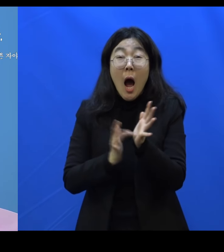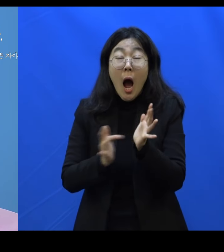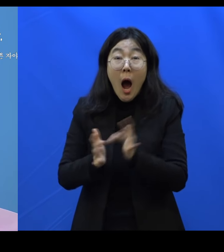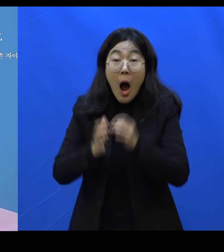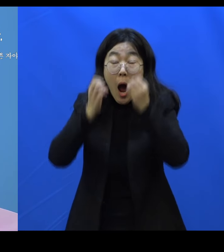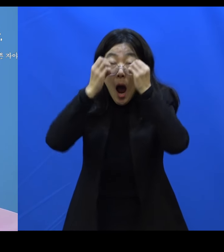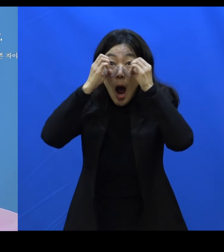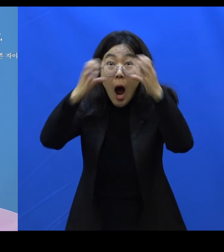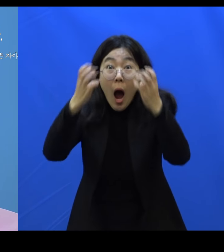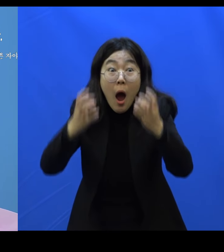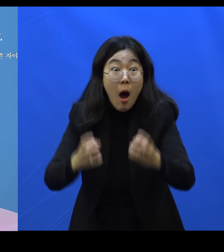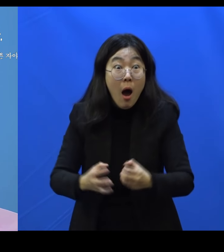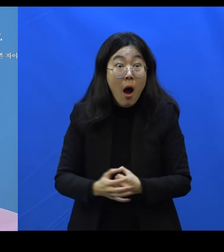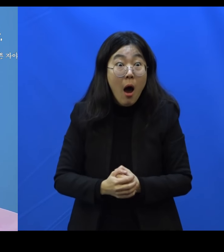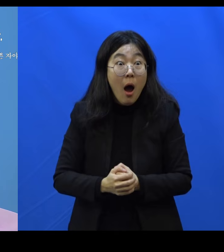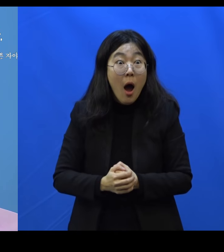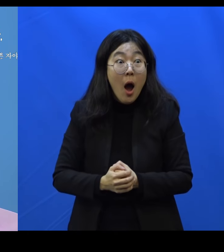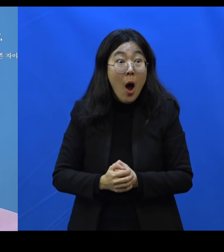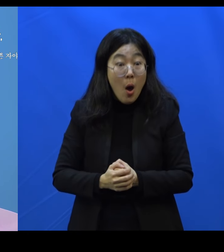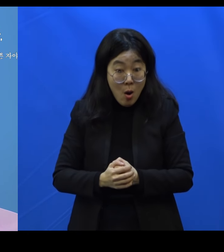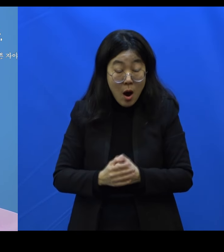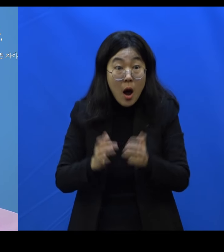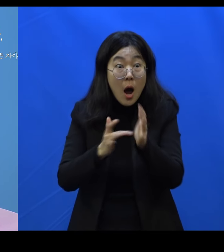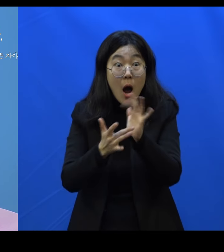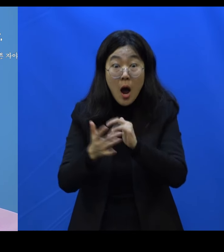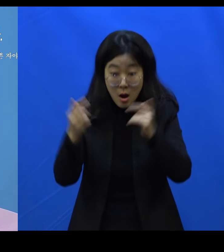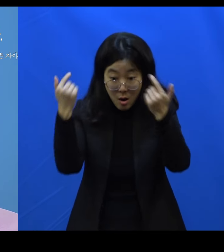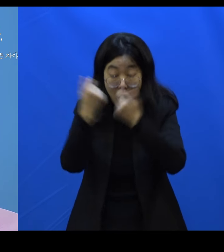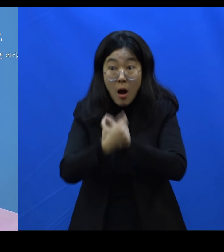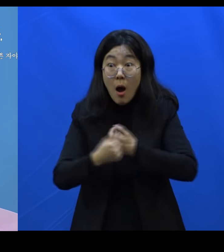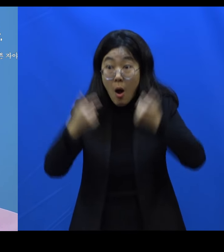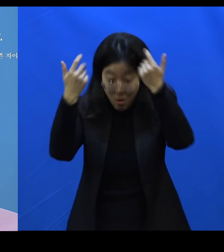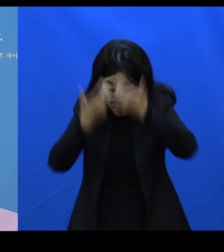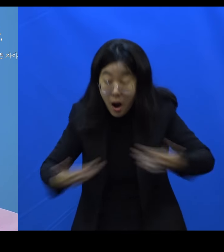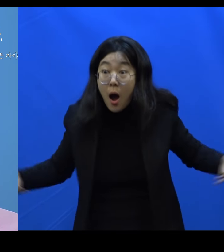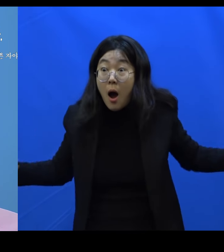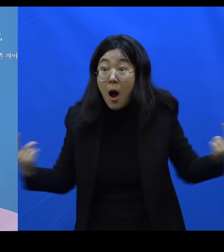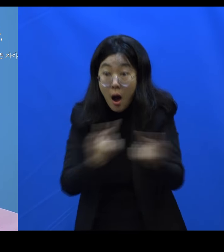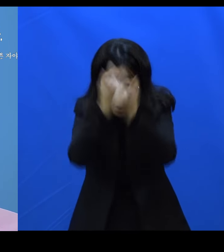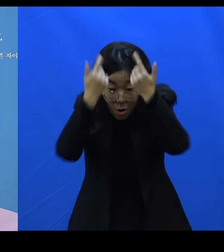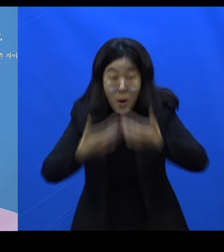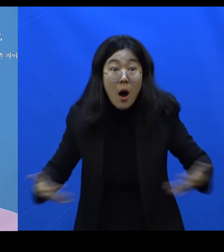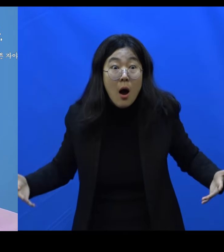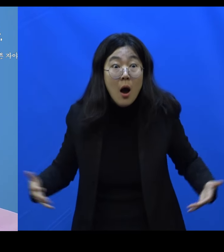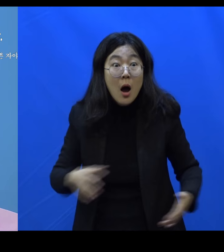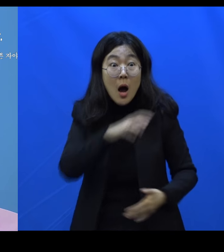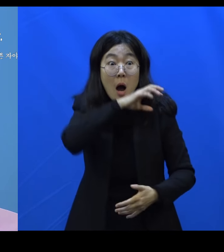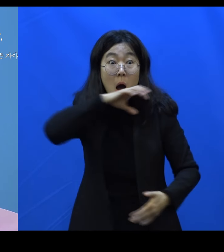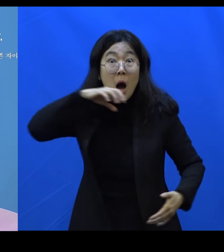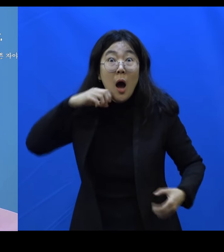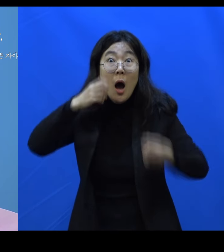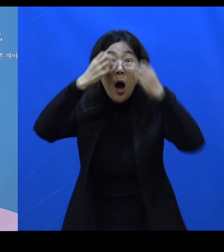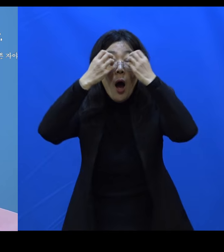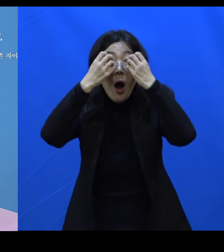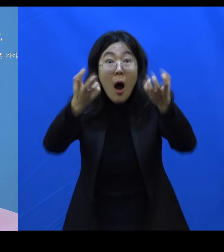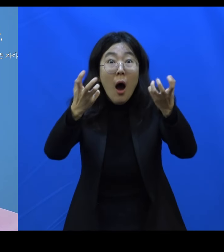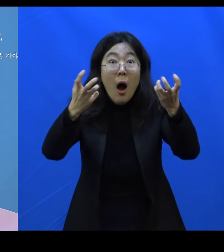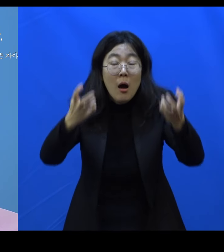그 신비로운 광경, 그 신비의 체험을 하니까 베드로가 갑자기 팍 돌았어요.